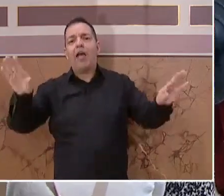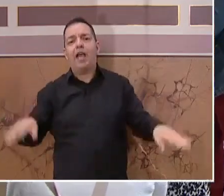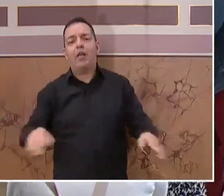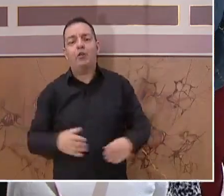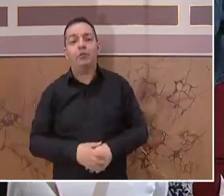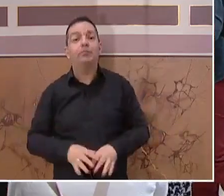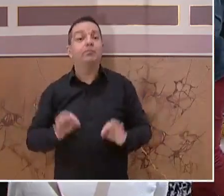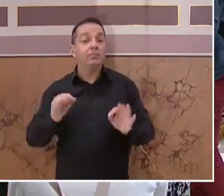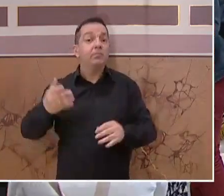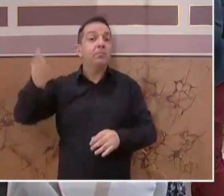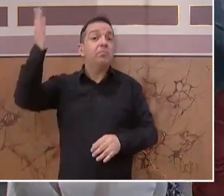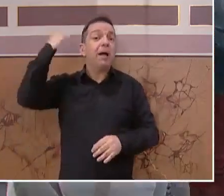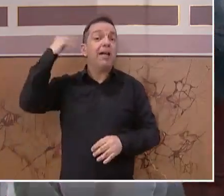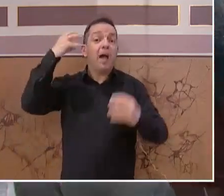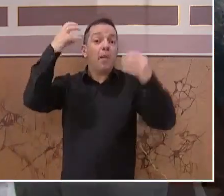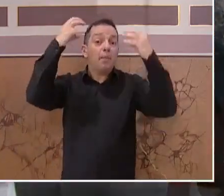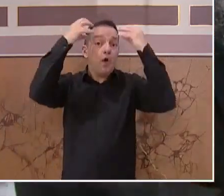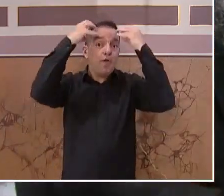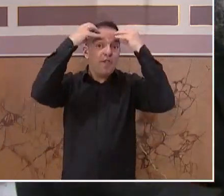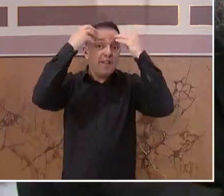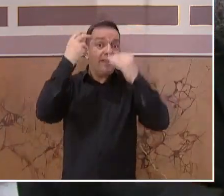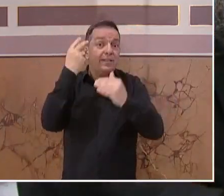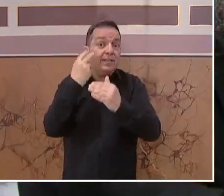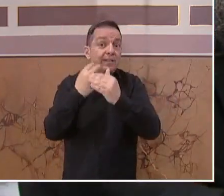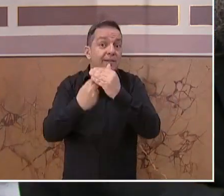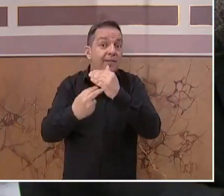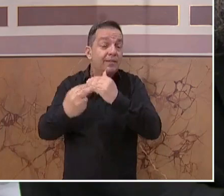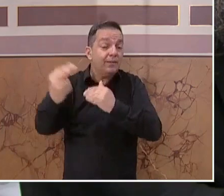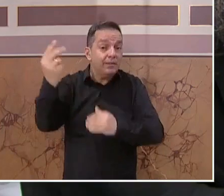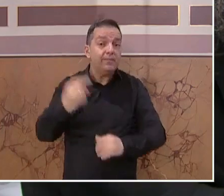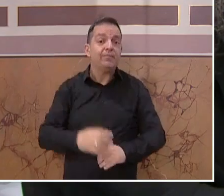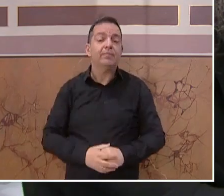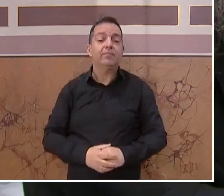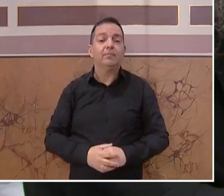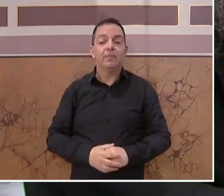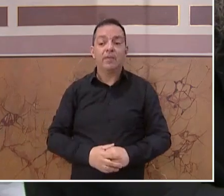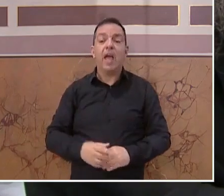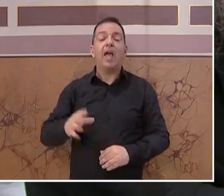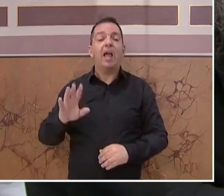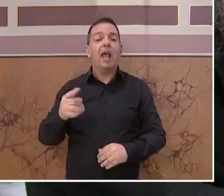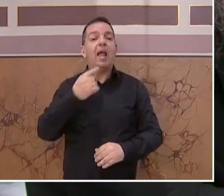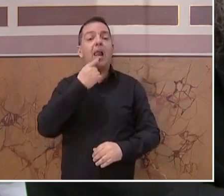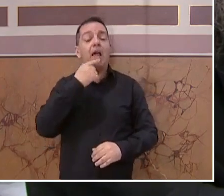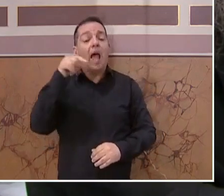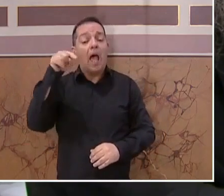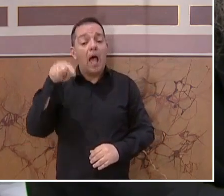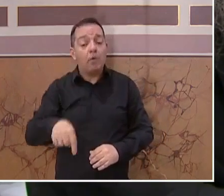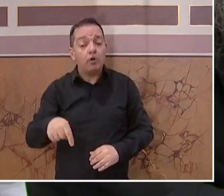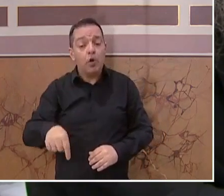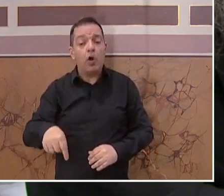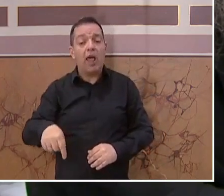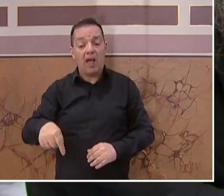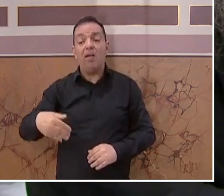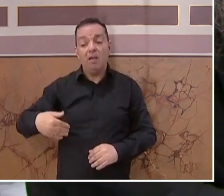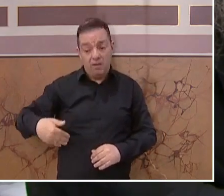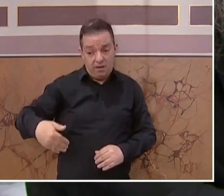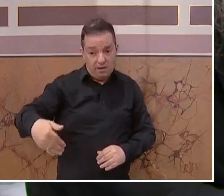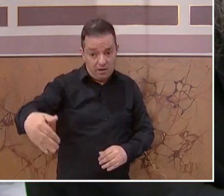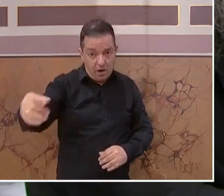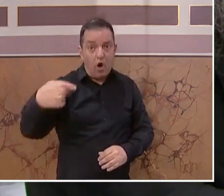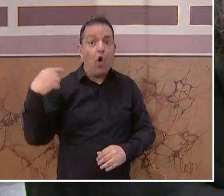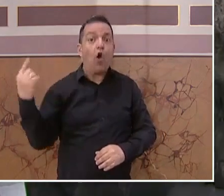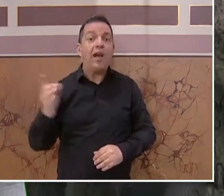της Παναγίας, «Ιδού γαρ από του νυν μακαριούσιμε